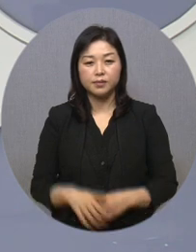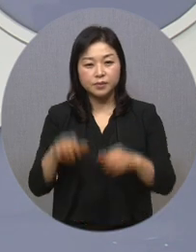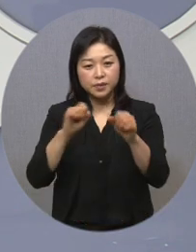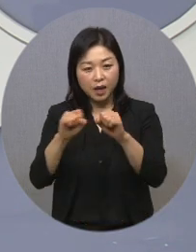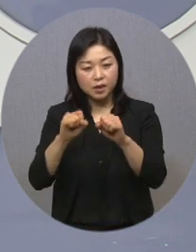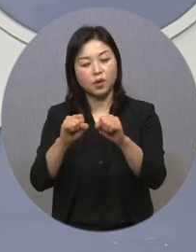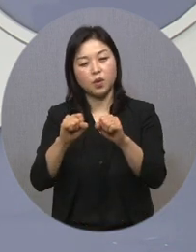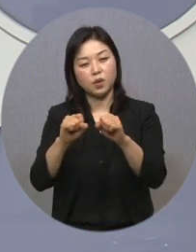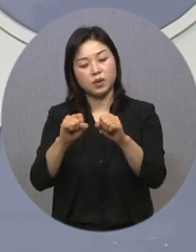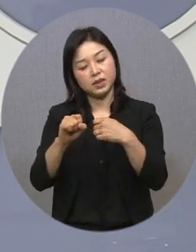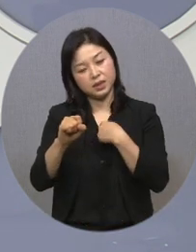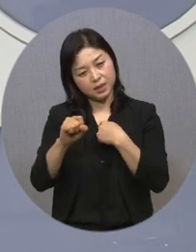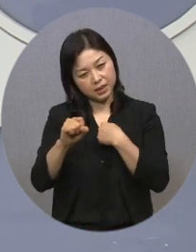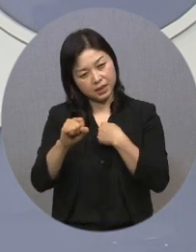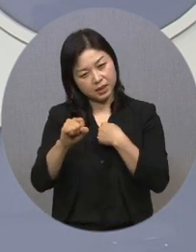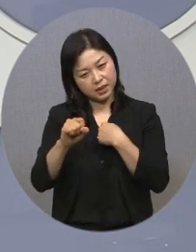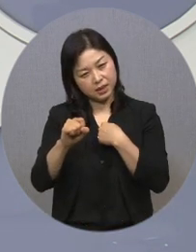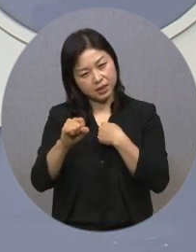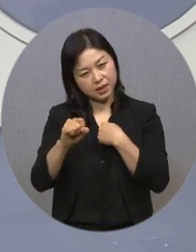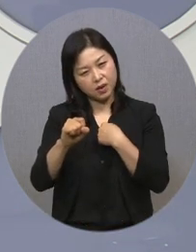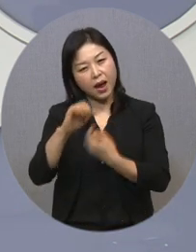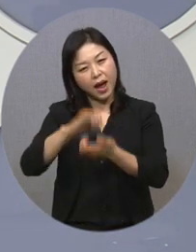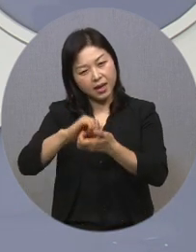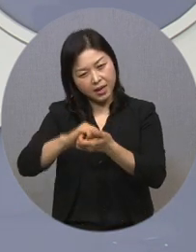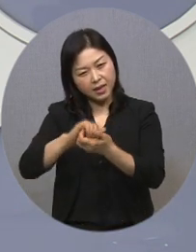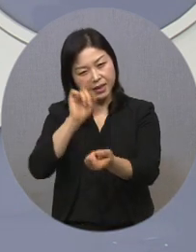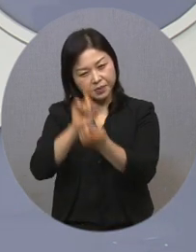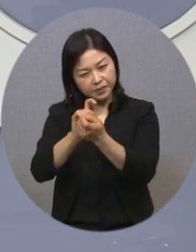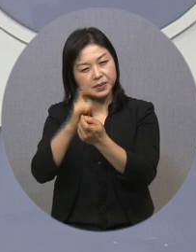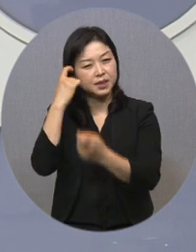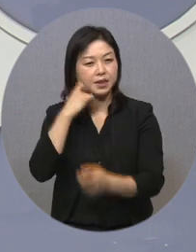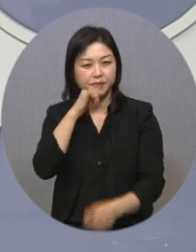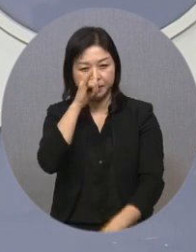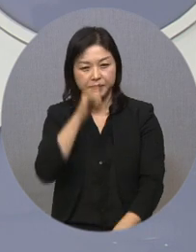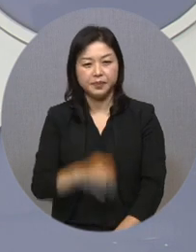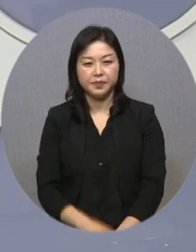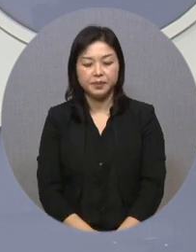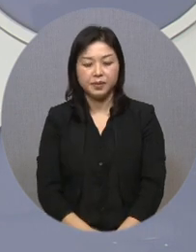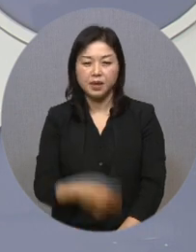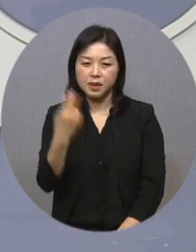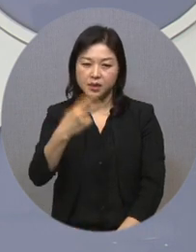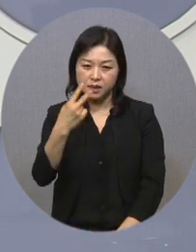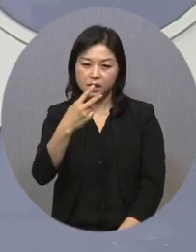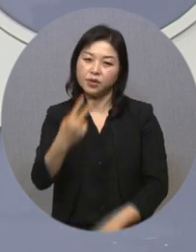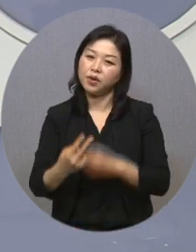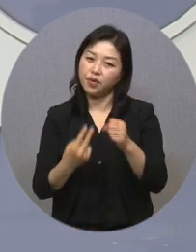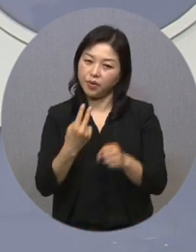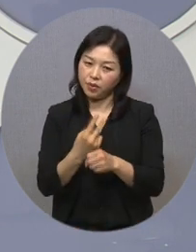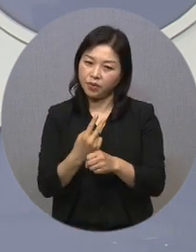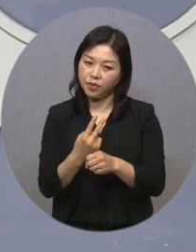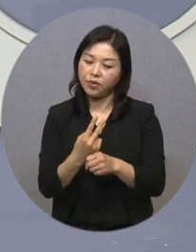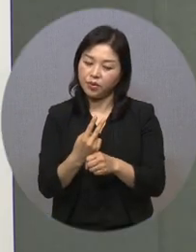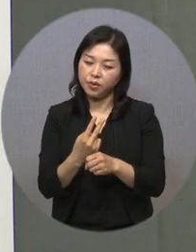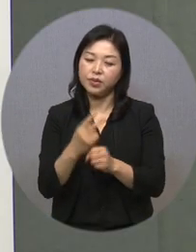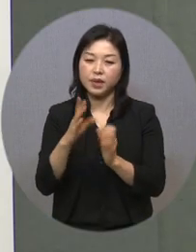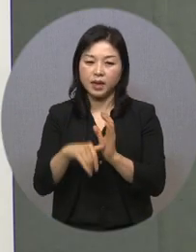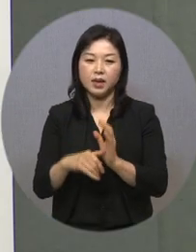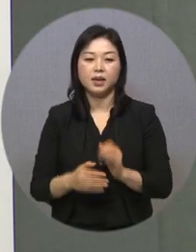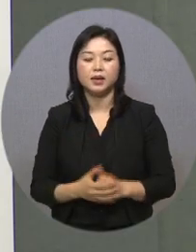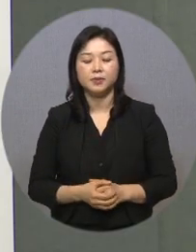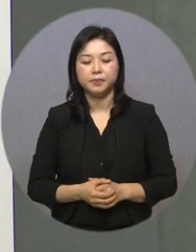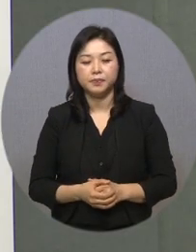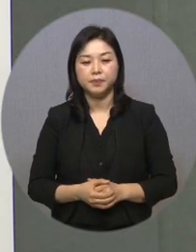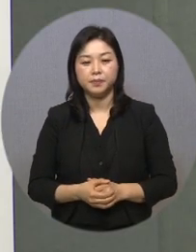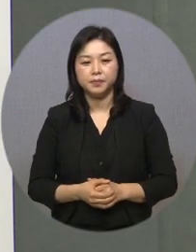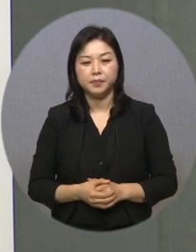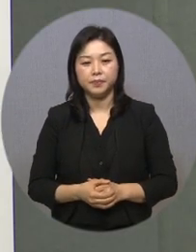활동가로서의 한계에 봉착하는 지점을 느꼈습니다. 그게 2000년 정도 되는데요.